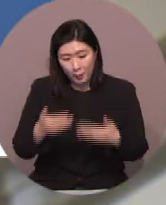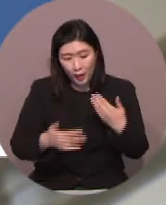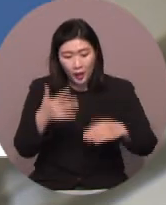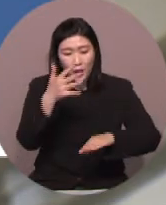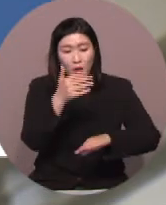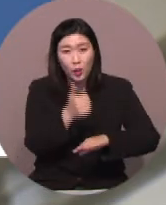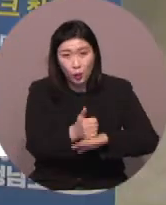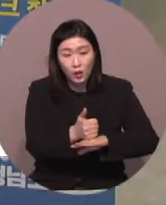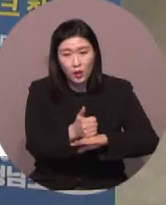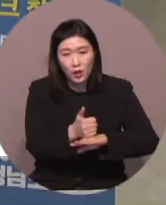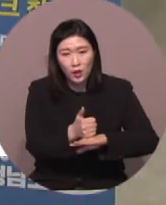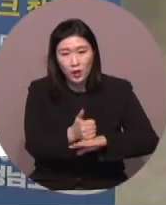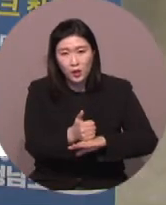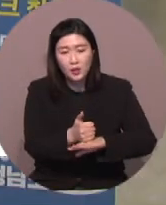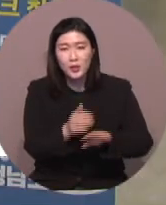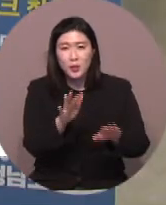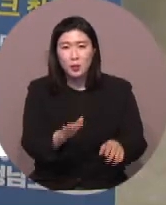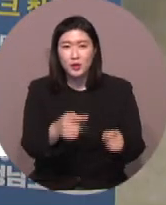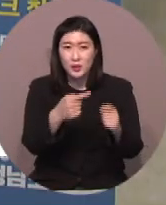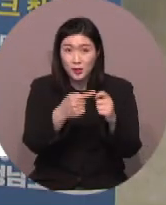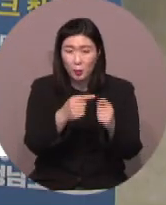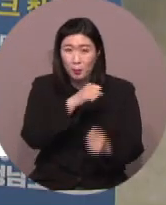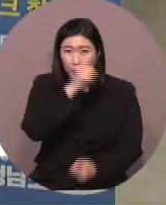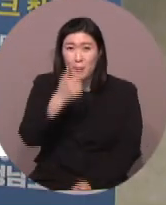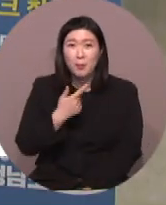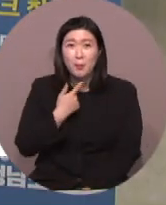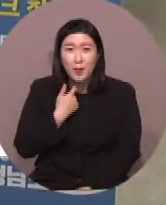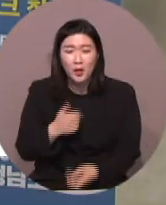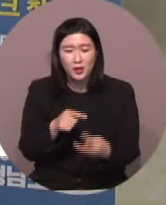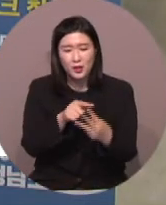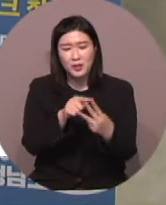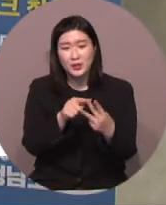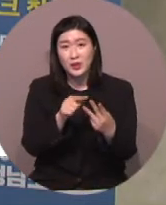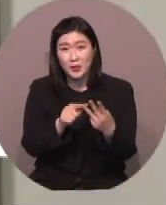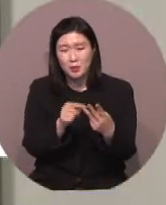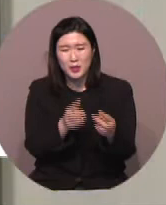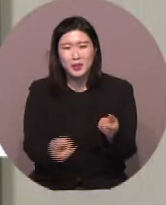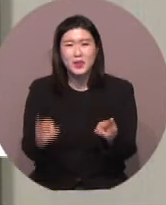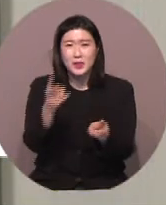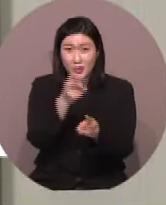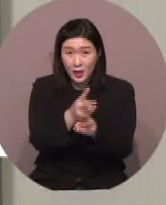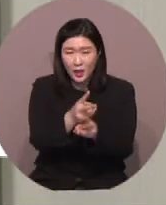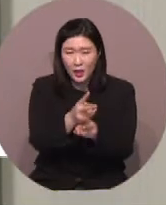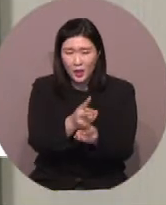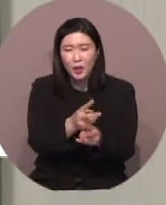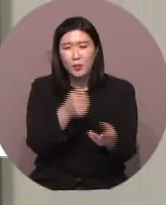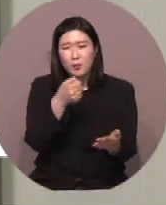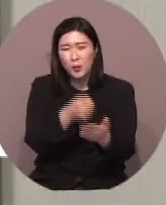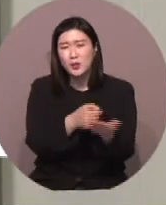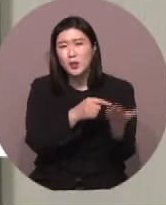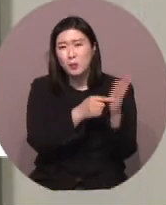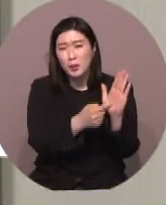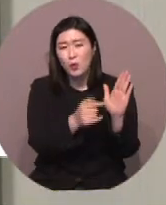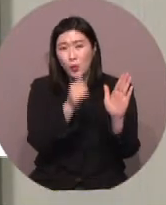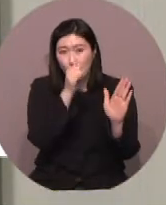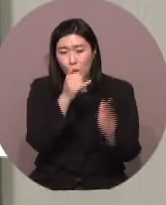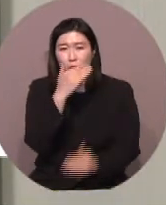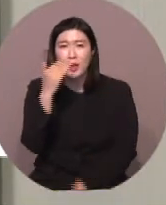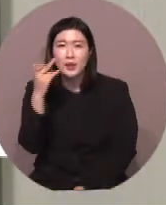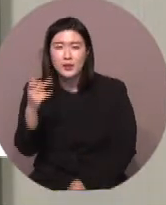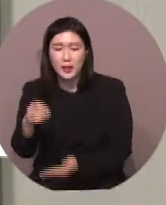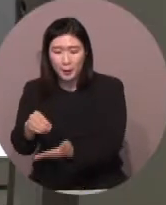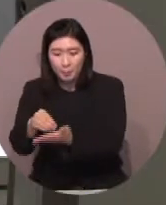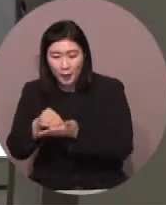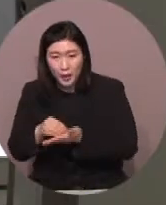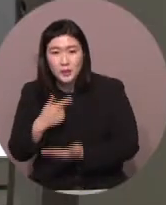민주당 소속으로 처음 당선돼 떤 새 군수를 본선 후보로 사실상 확정했고 예산군 수 예비 후보인